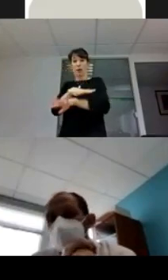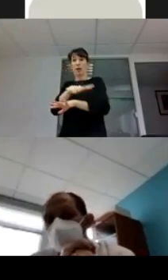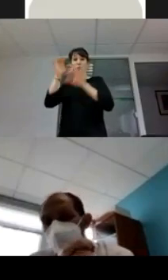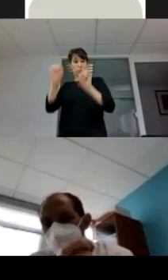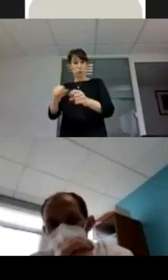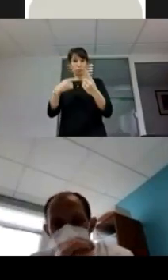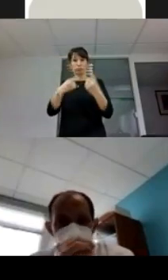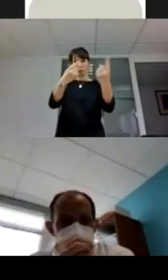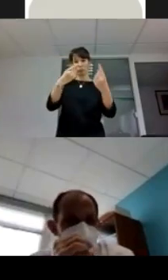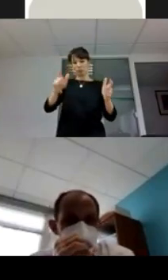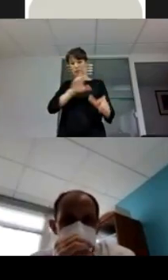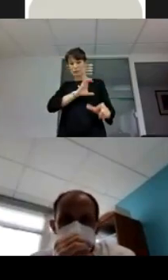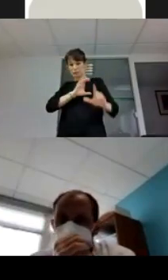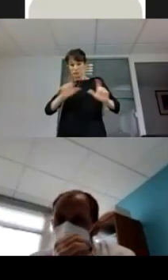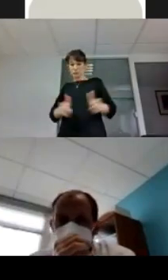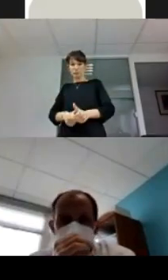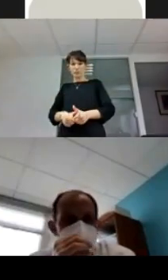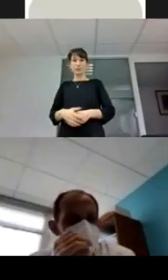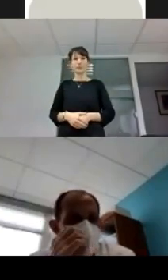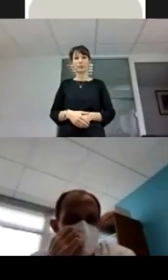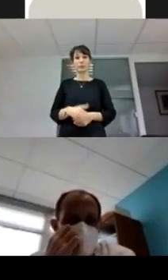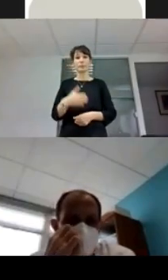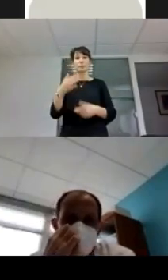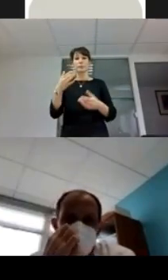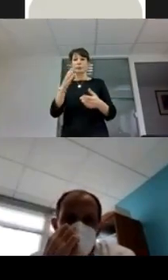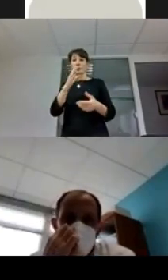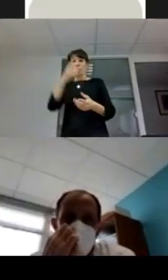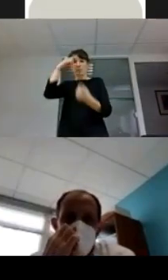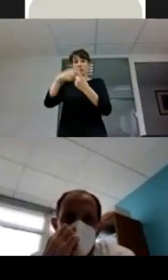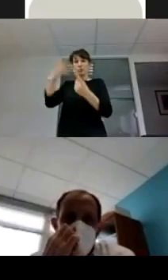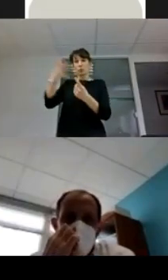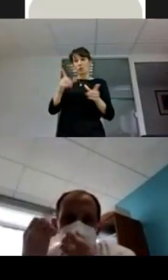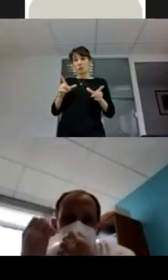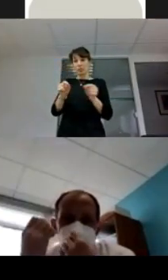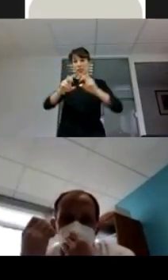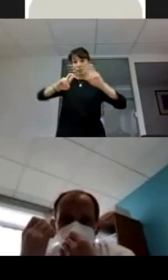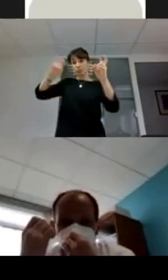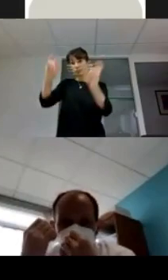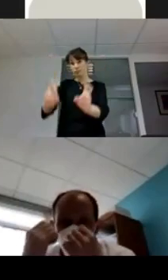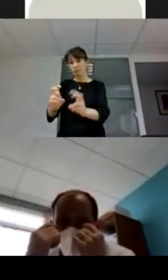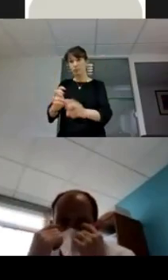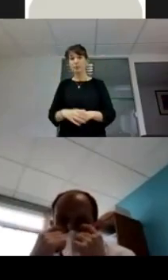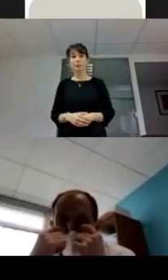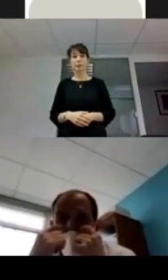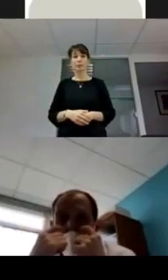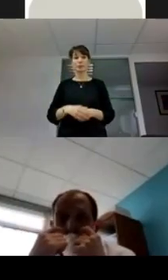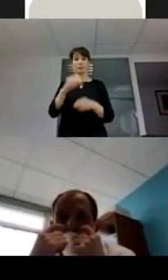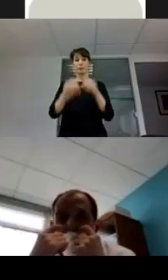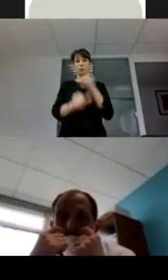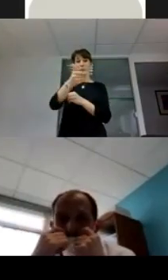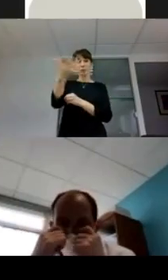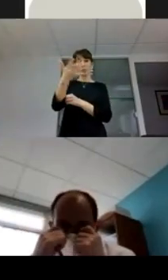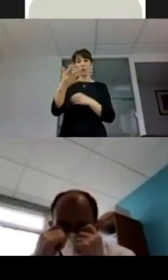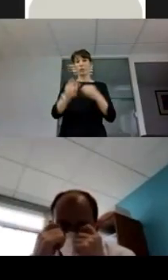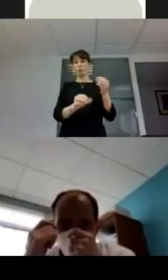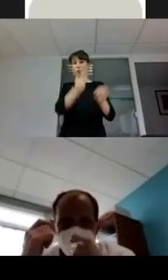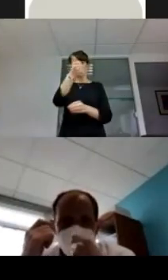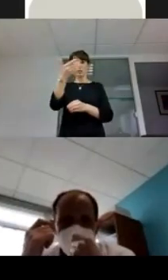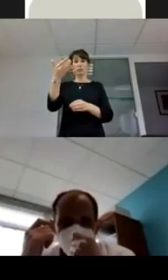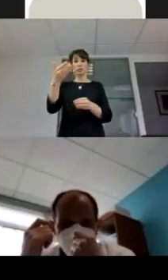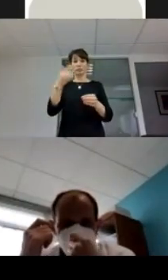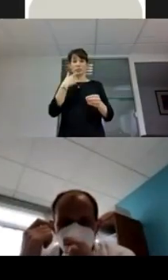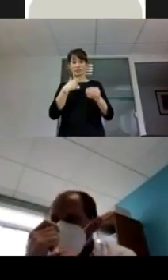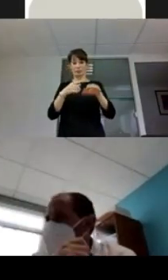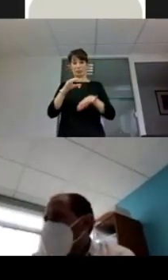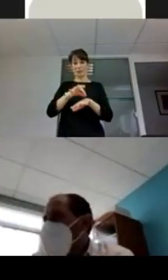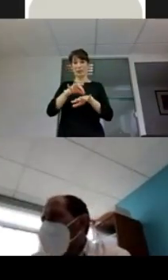symptôme, ou cliniques. L'objectif de tout cela, c'est la diminution des cas de nouveaux cancers. Pour cela,